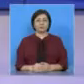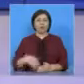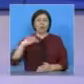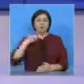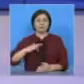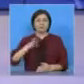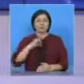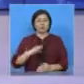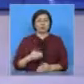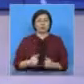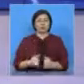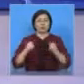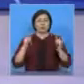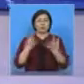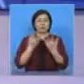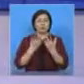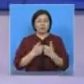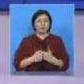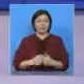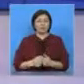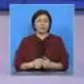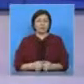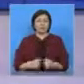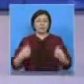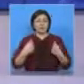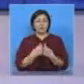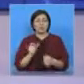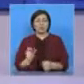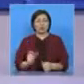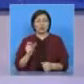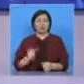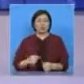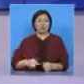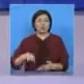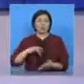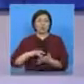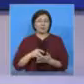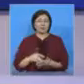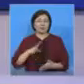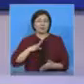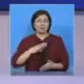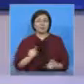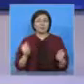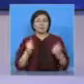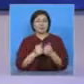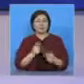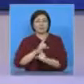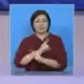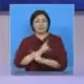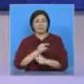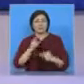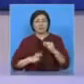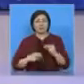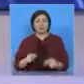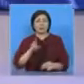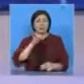В Актюбинской области увеличивается количество наездов на пешеходов. Накануне в областном центре произошла авария со смертельным исходом.